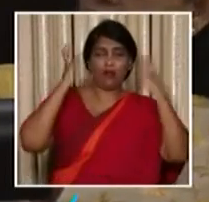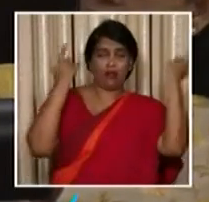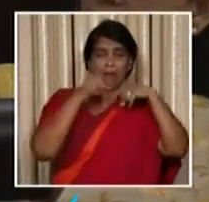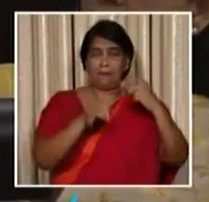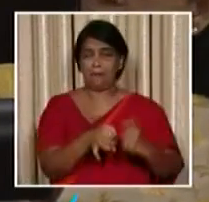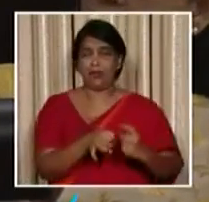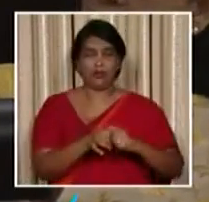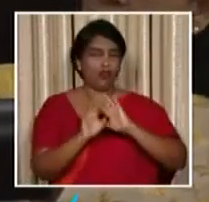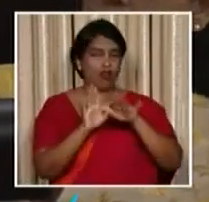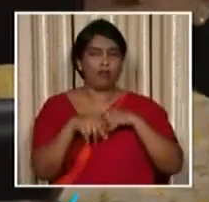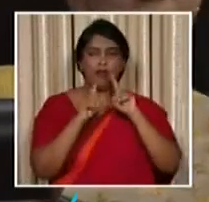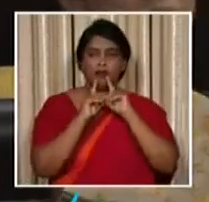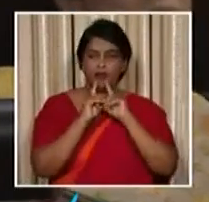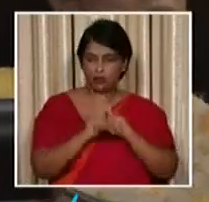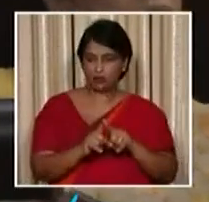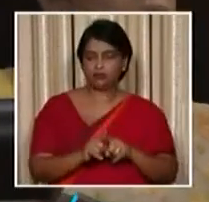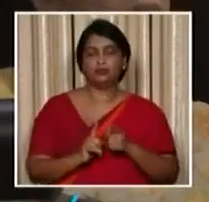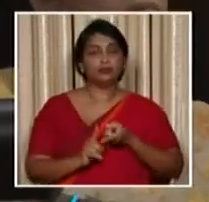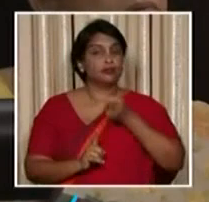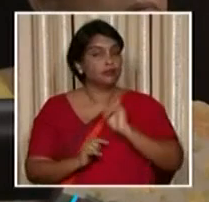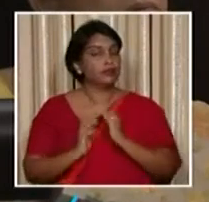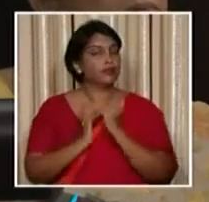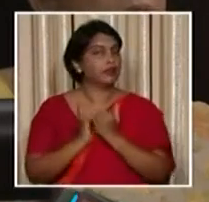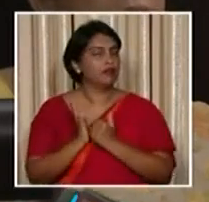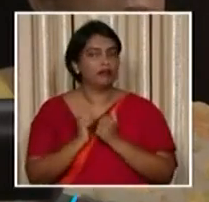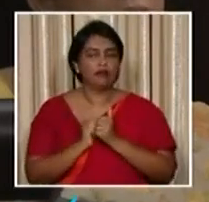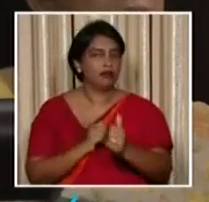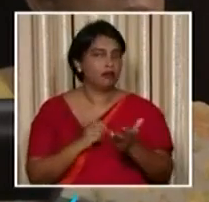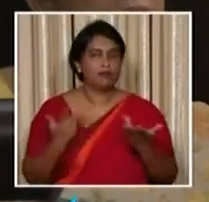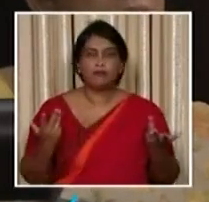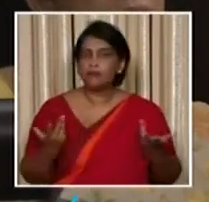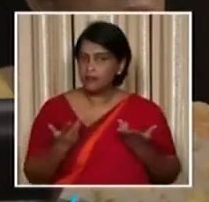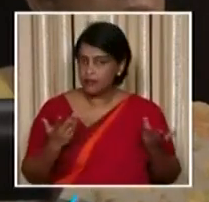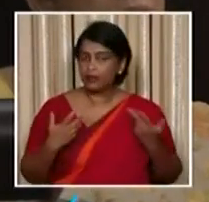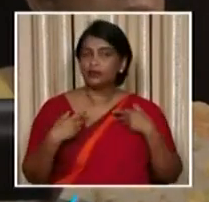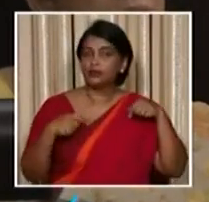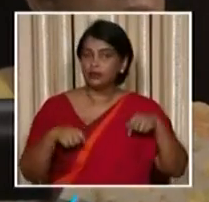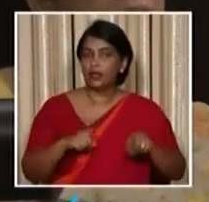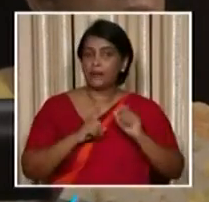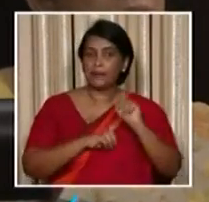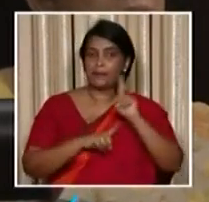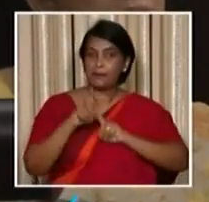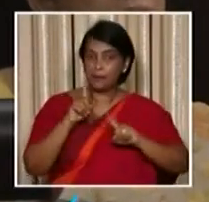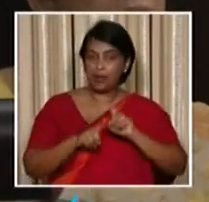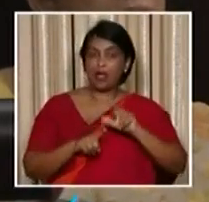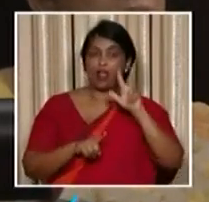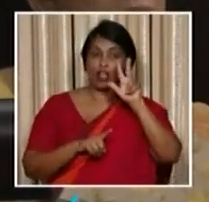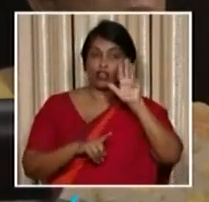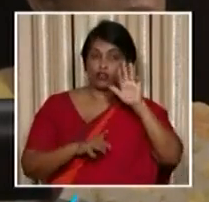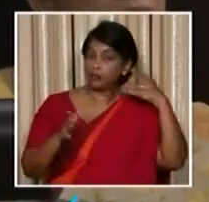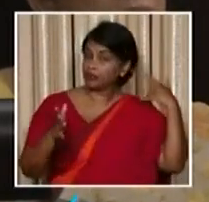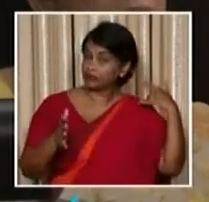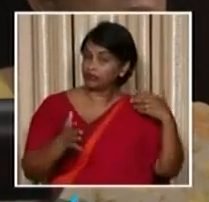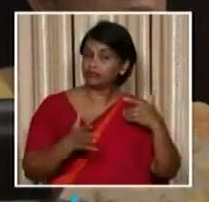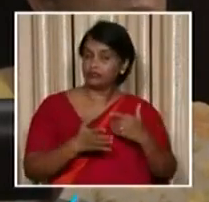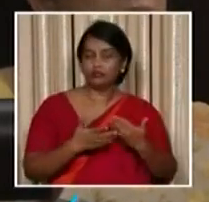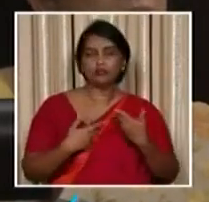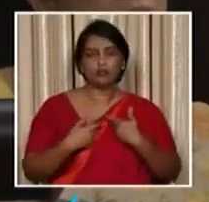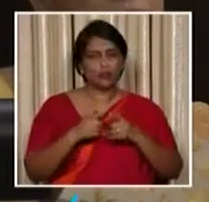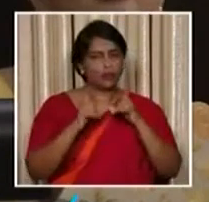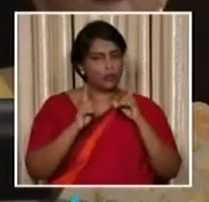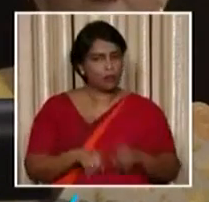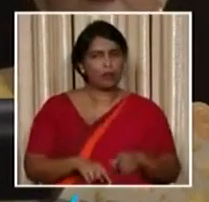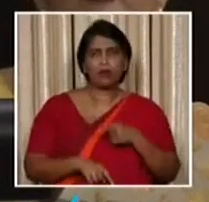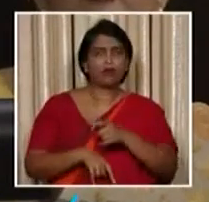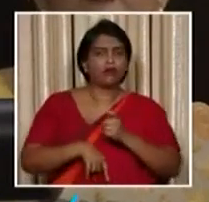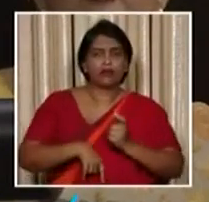අහනවා ස්ථාවර නියෝගානුව එහෙම කරන්න පුළුවන් කමක් නැහැ අපි දැන් පාර්ලිමේන්තුවේ 89 ඉඳන් හිටියා ඒ අවස්ථාවවලදී මෙවැනි